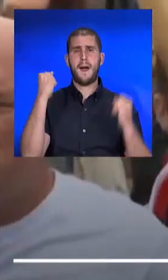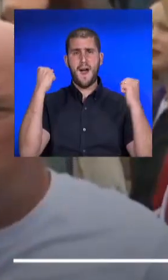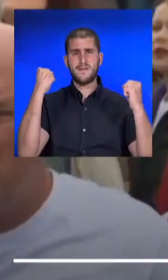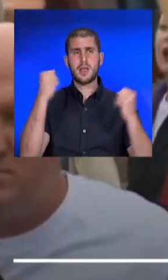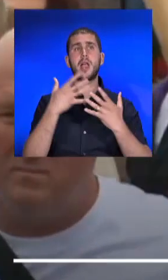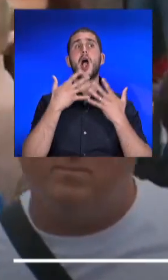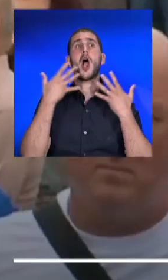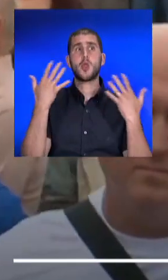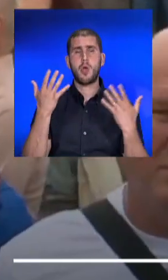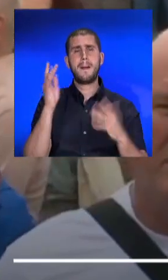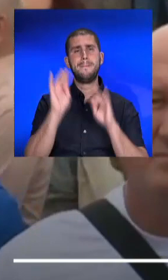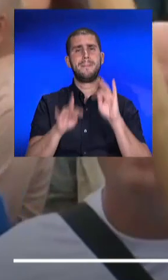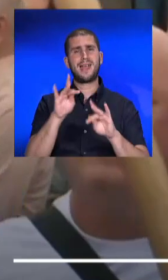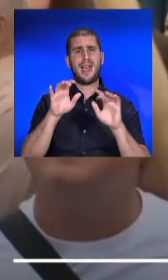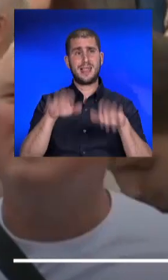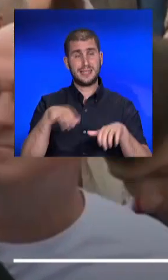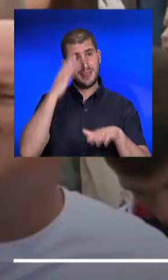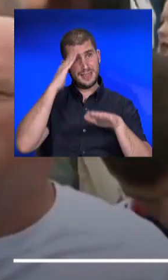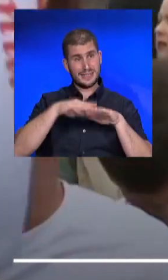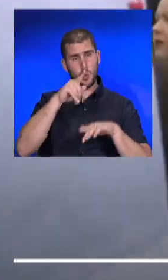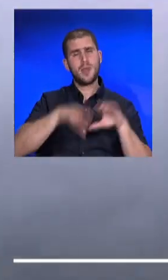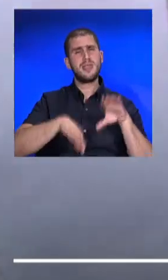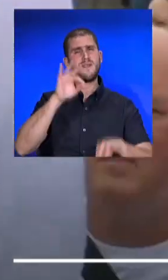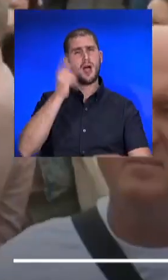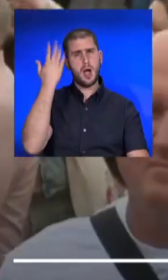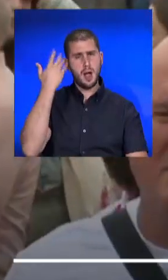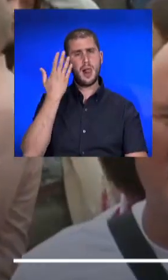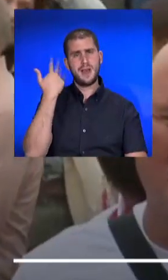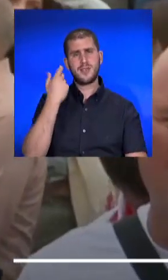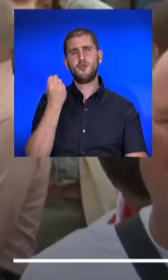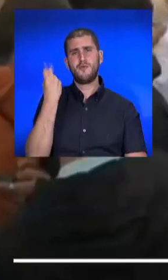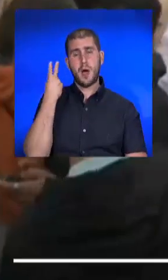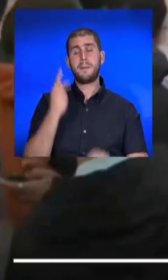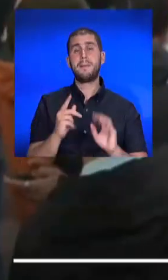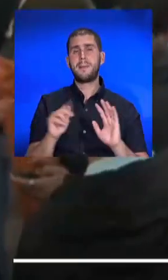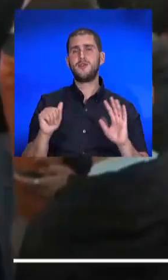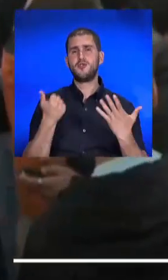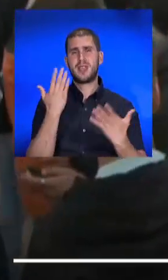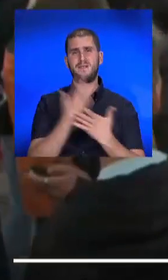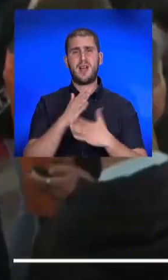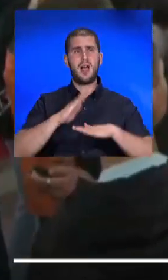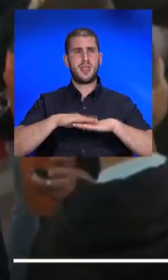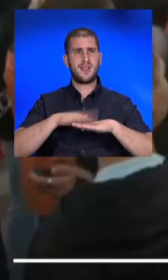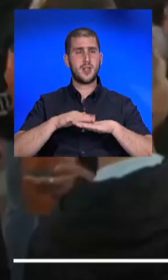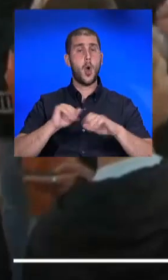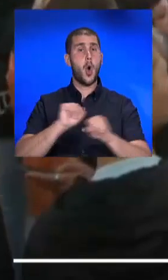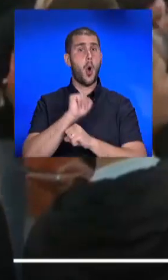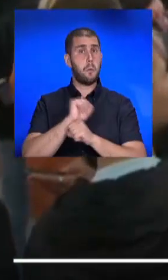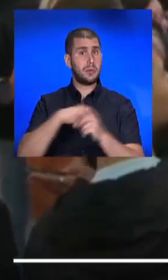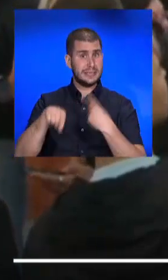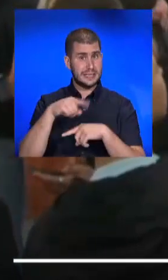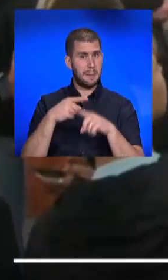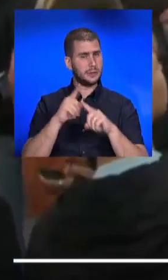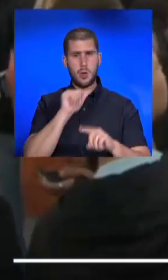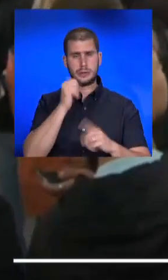של מתנגדי הנשיא. הזכיר לוקשנקו נבחר לכאורה לפני שבועיים בפעם השישית לתפקיד, האופוזיציה בבלרוס מסרבת לקבל